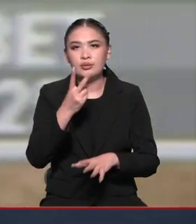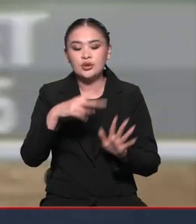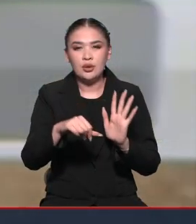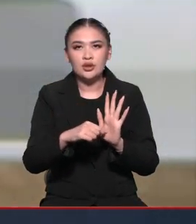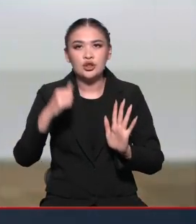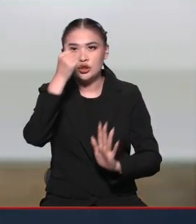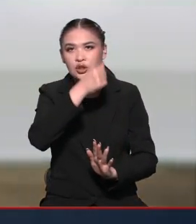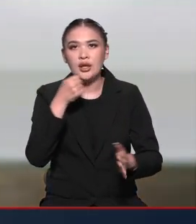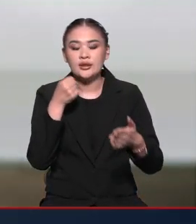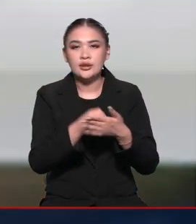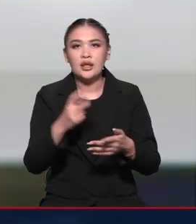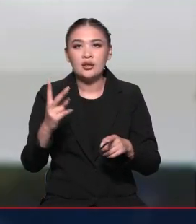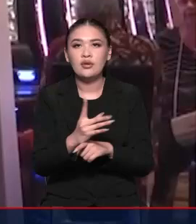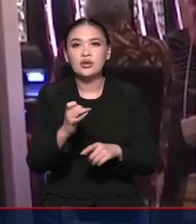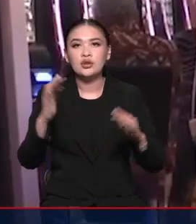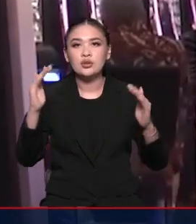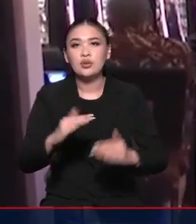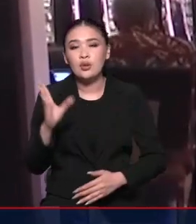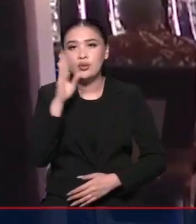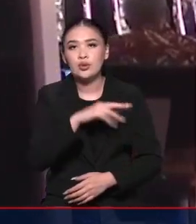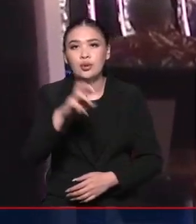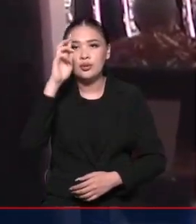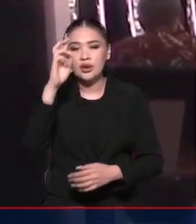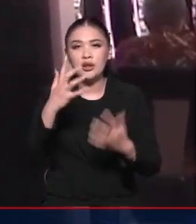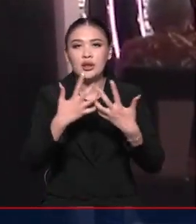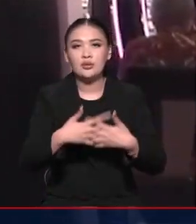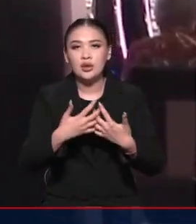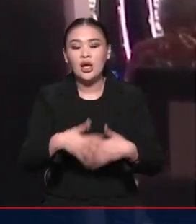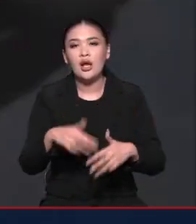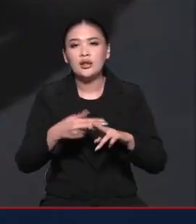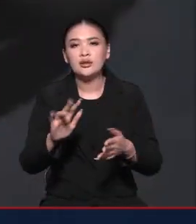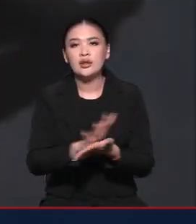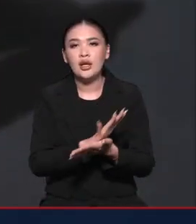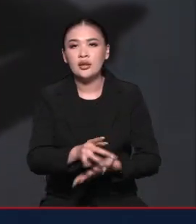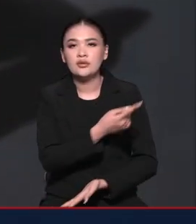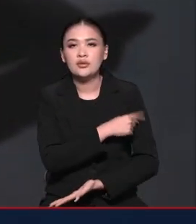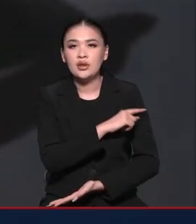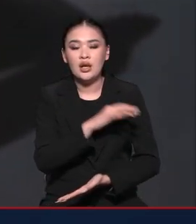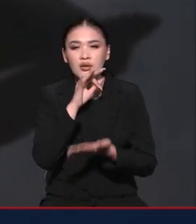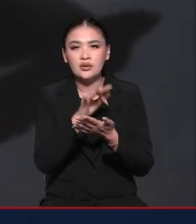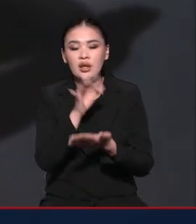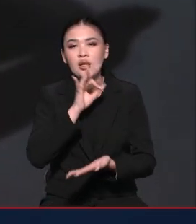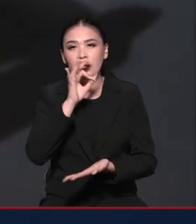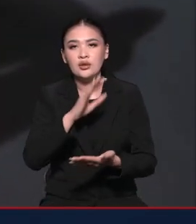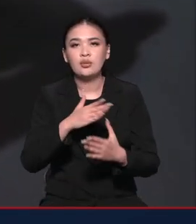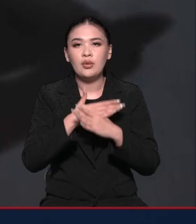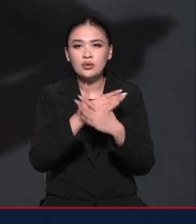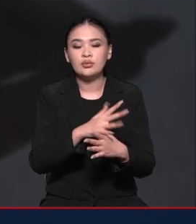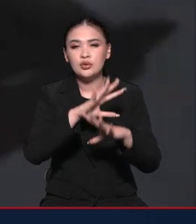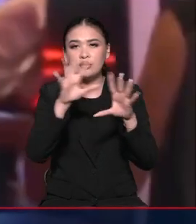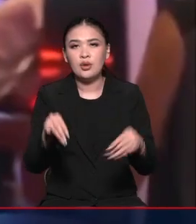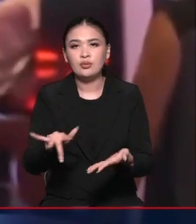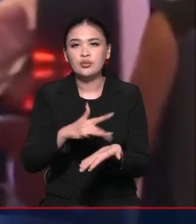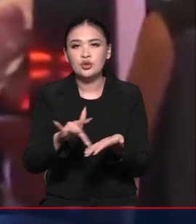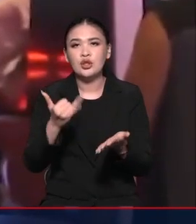дейін кем дегенде екесе азайтуды көздейді. Мемлекет есебінен тегін емдеу мен медициналық әлеуметтік оңалту қаралған. Бұл мақсаттарға қазірдің өзінде